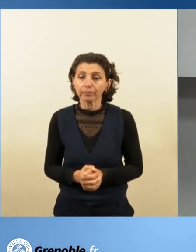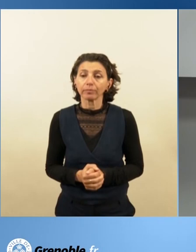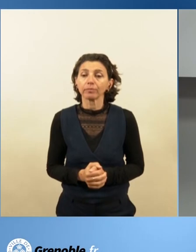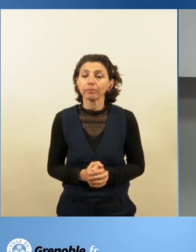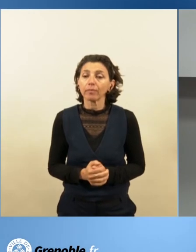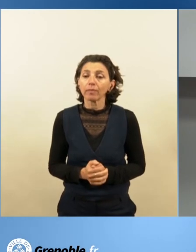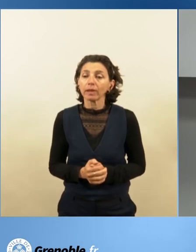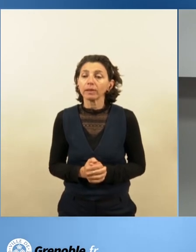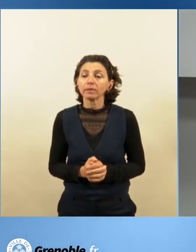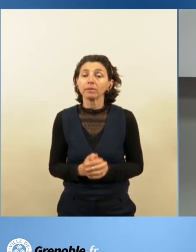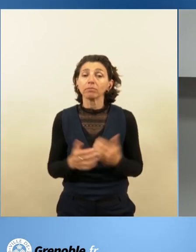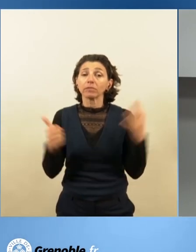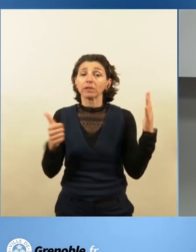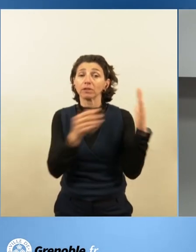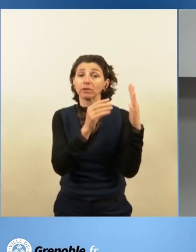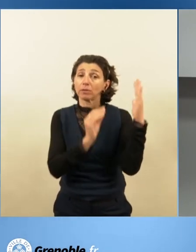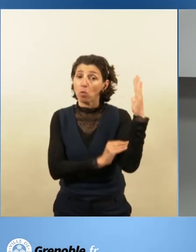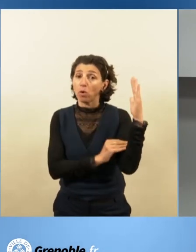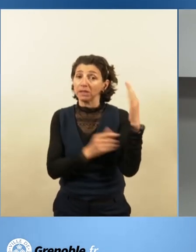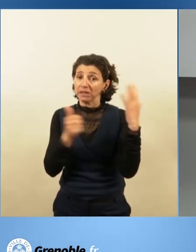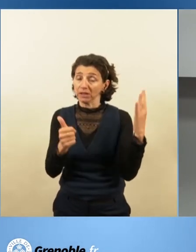il y a suffisamment qui ont été déposés